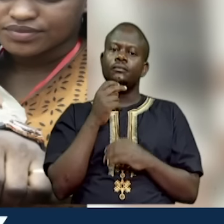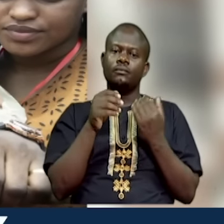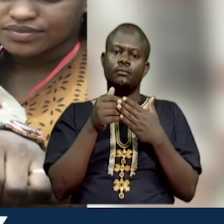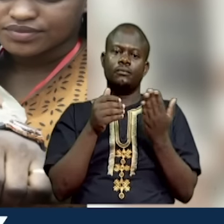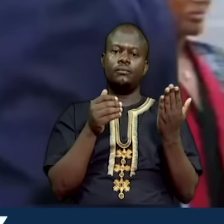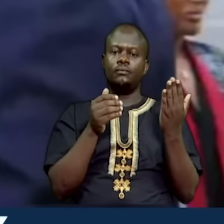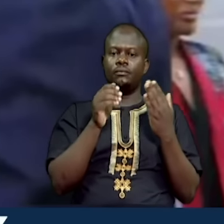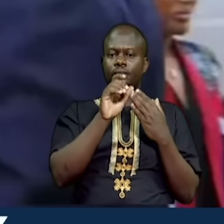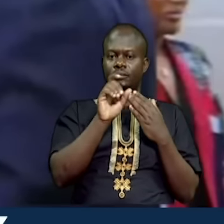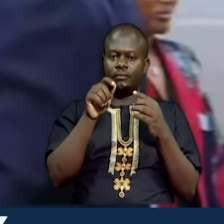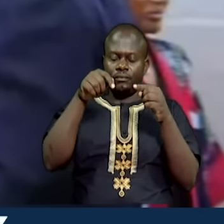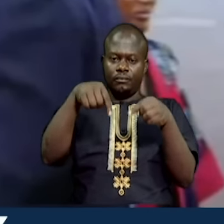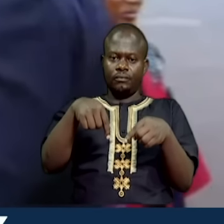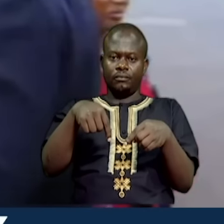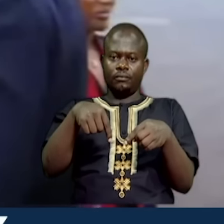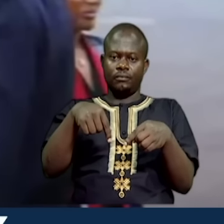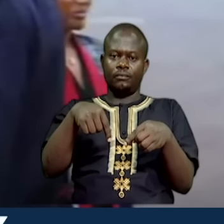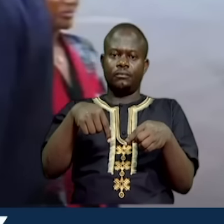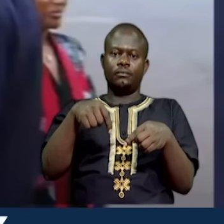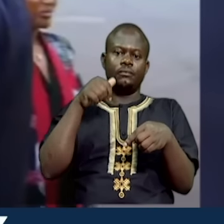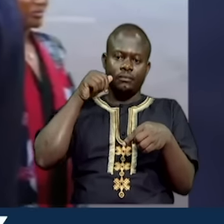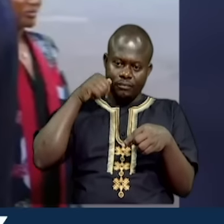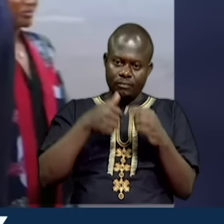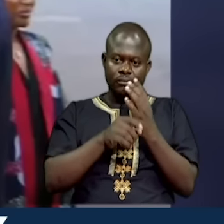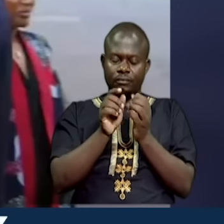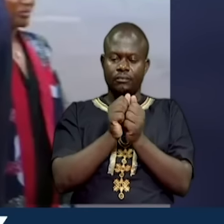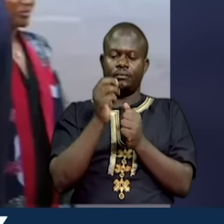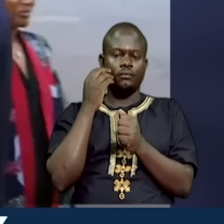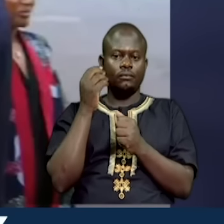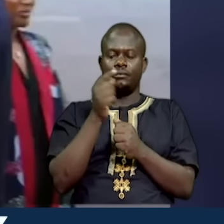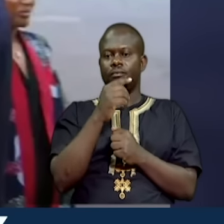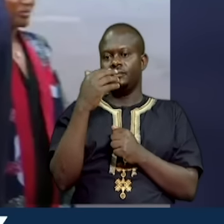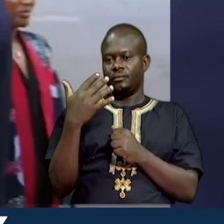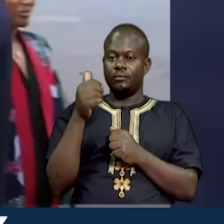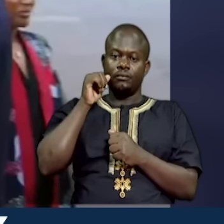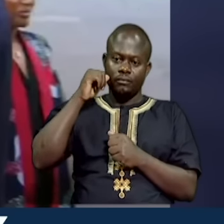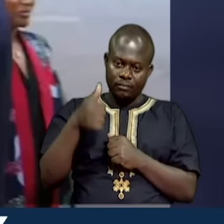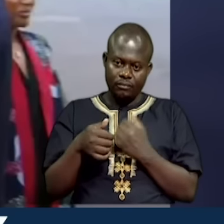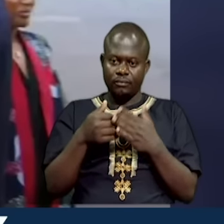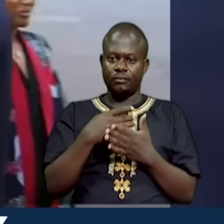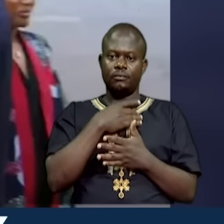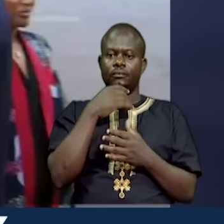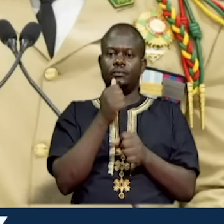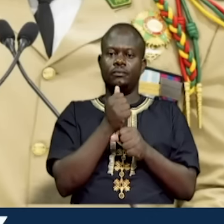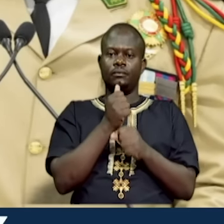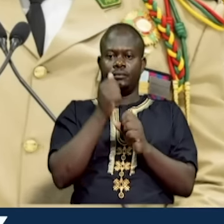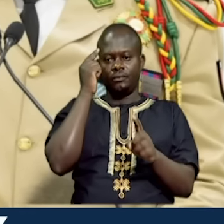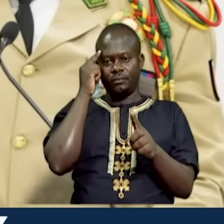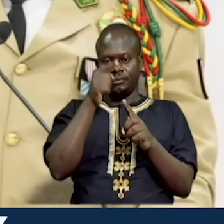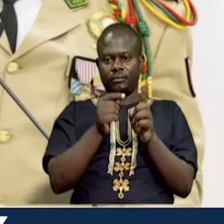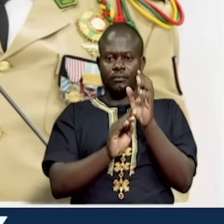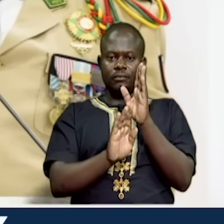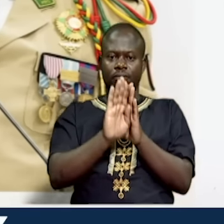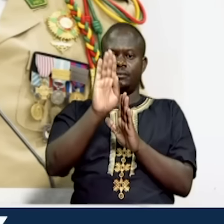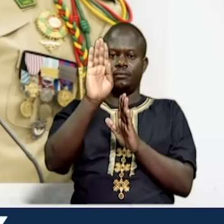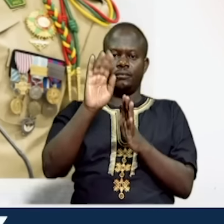ku wa kabiri w'iki cyumweru, ejo ku wa mbere ku itariki ya 13 Gicurasi n'ejo. Ni uruzinduko rw'akazi rugamije guteza